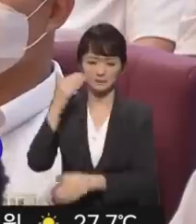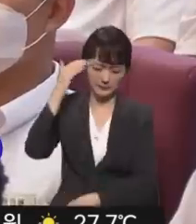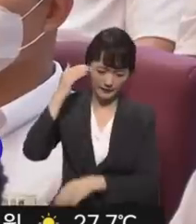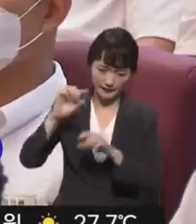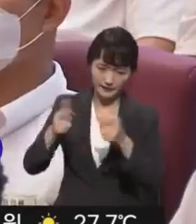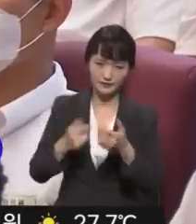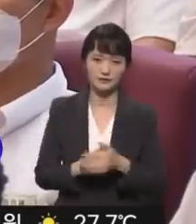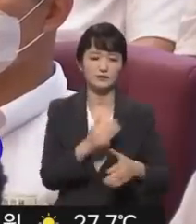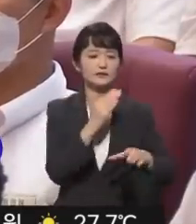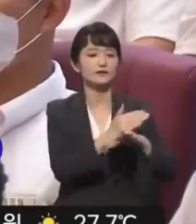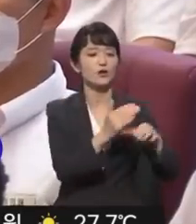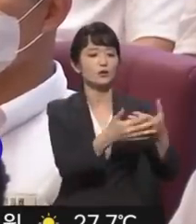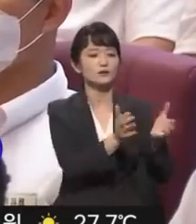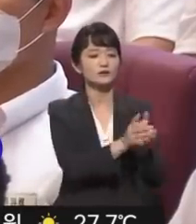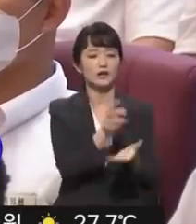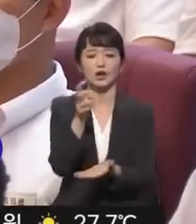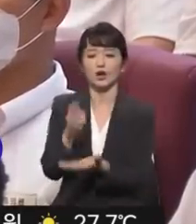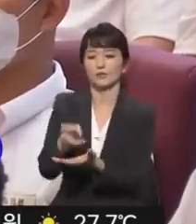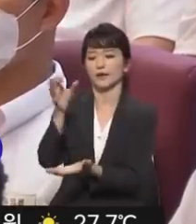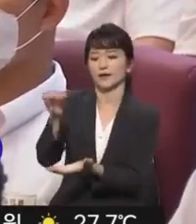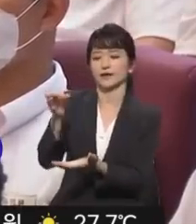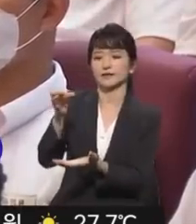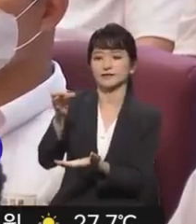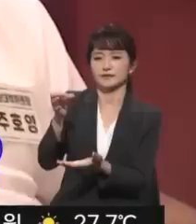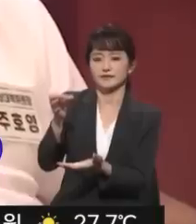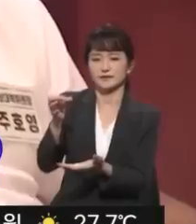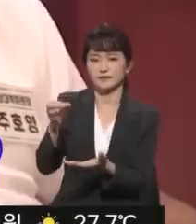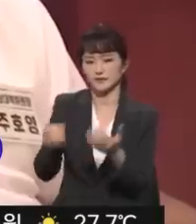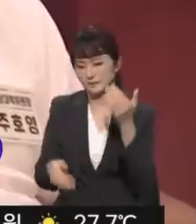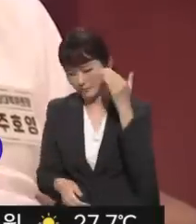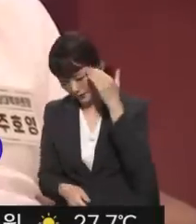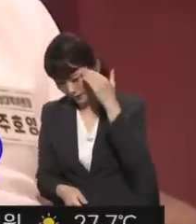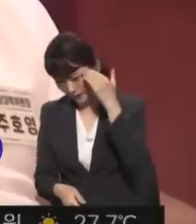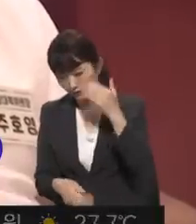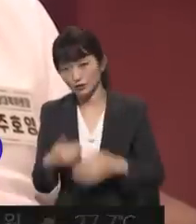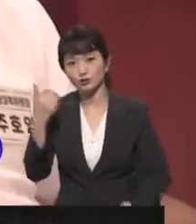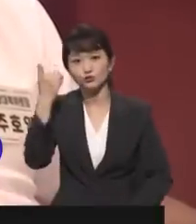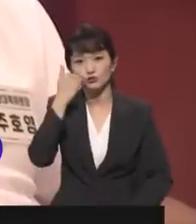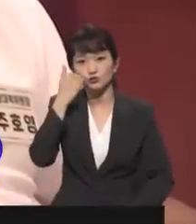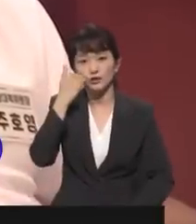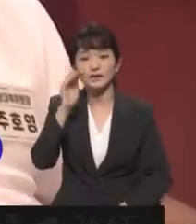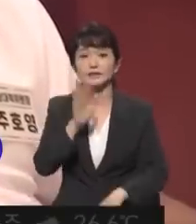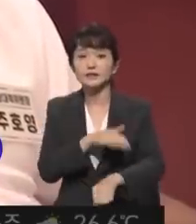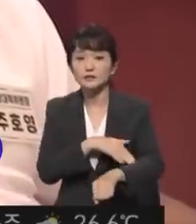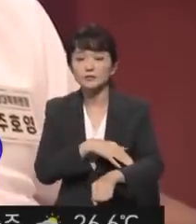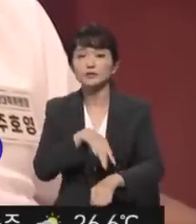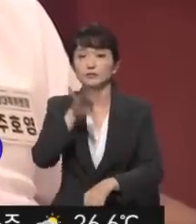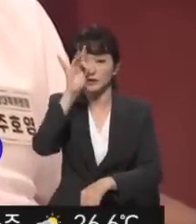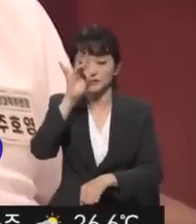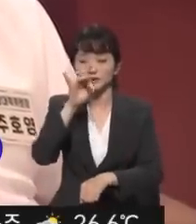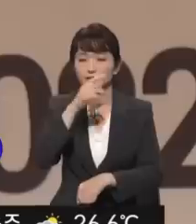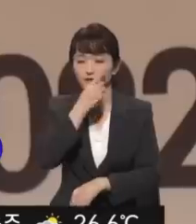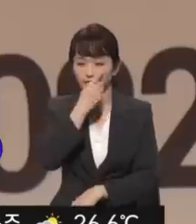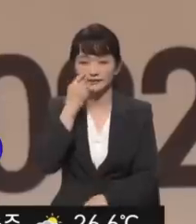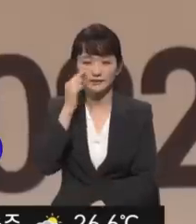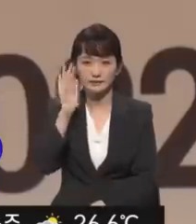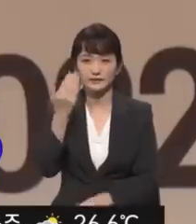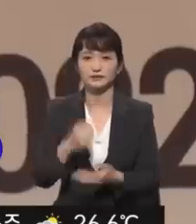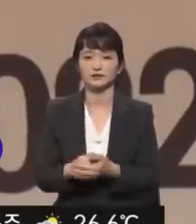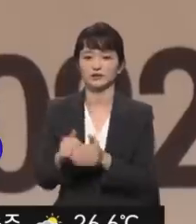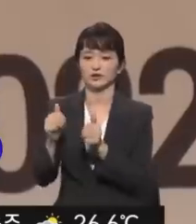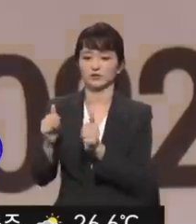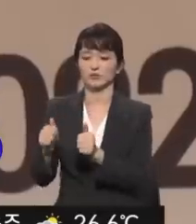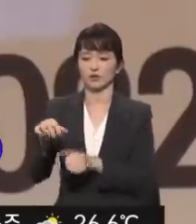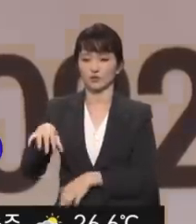가치를 침해한 것이죠 사측은 누가 잘못을 했느냐 를 먼저 좀 가르쳐야 될 것 같고 예 또 법원에 이러한 독립적인